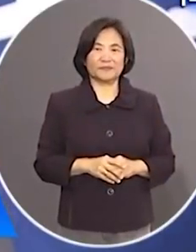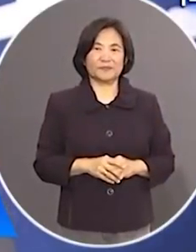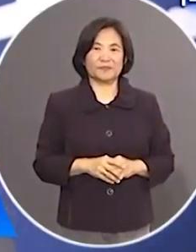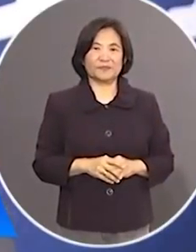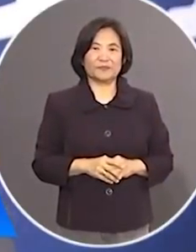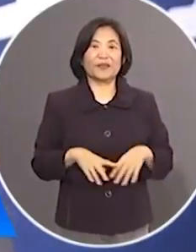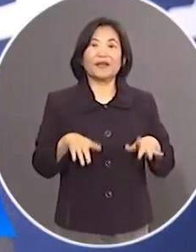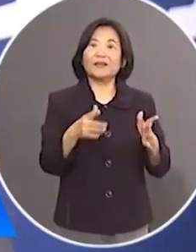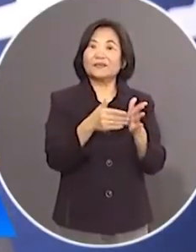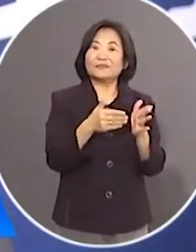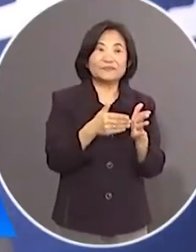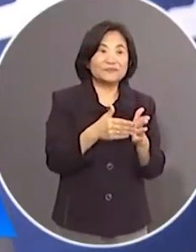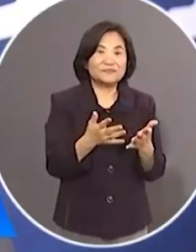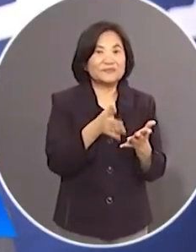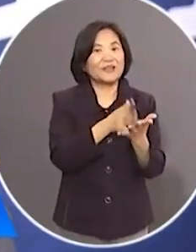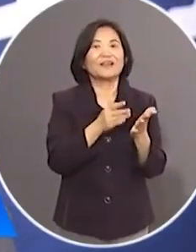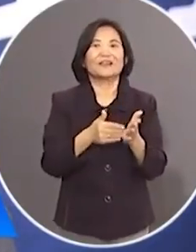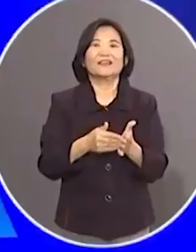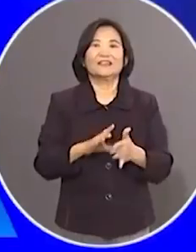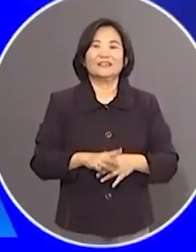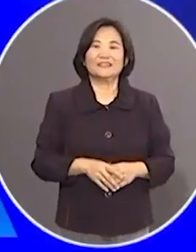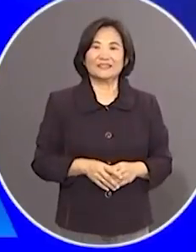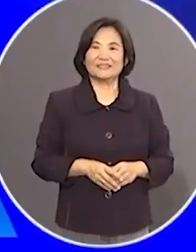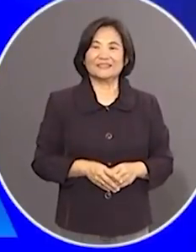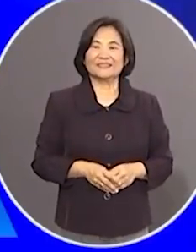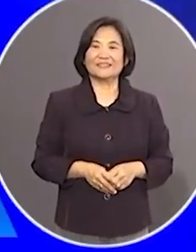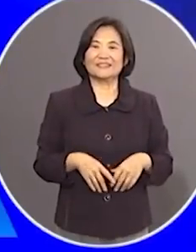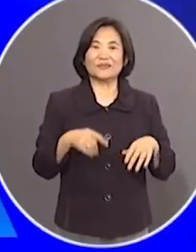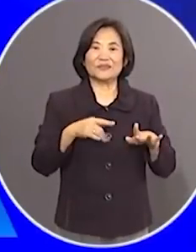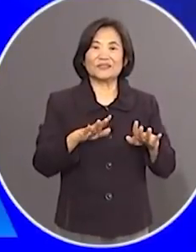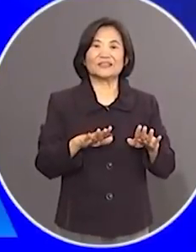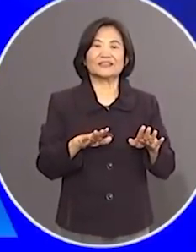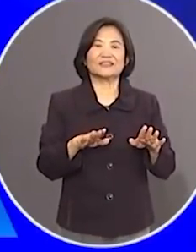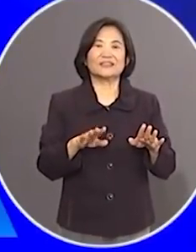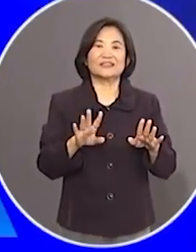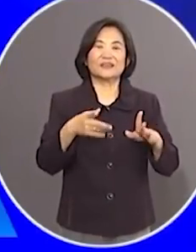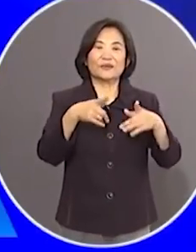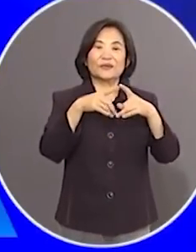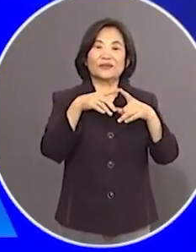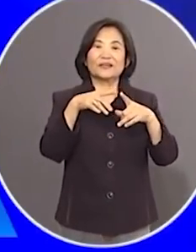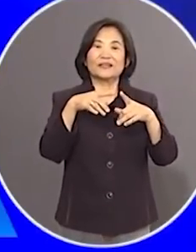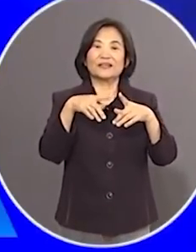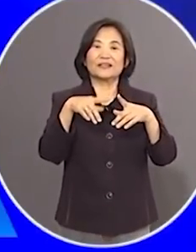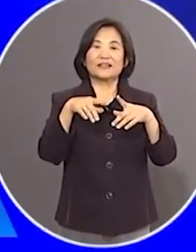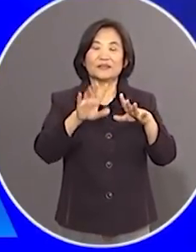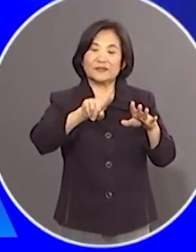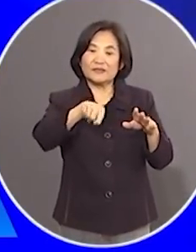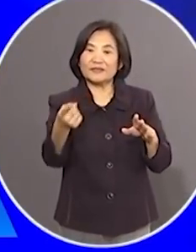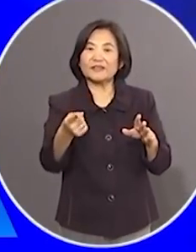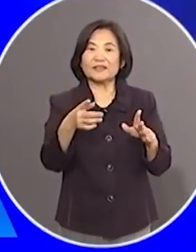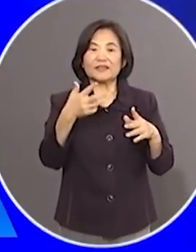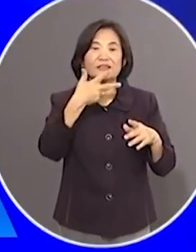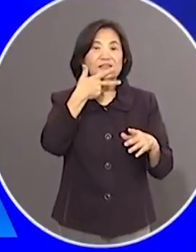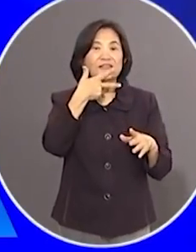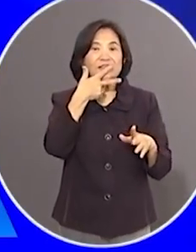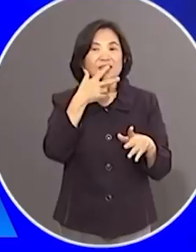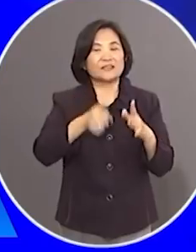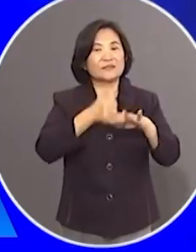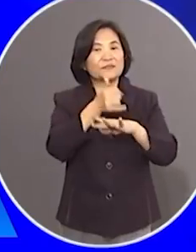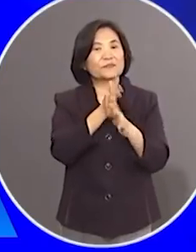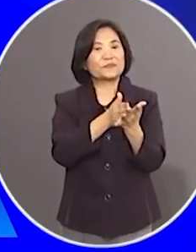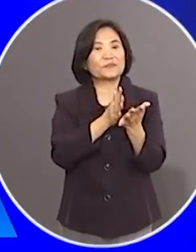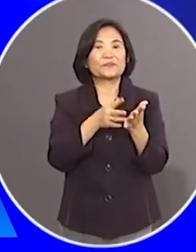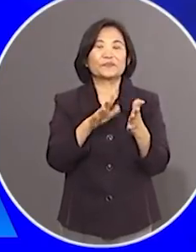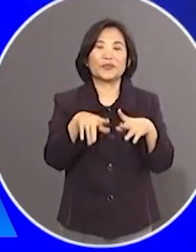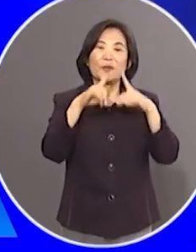好，发言结束了吗？好 ，OK， 那我们时间请归零，谢谢。继续，我们请朱立伦先生回答，